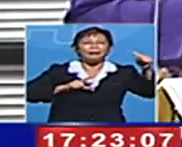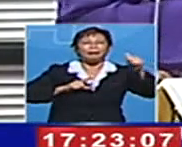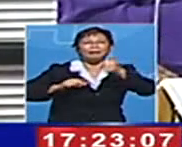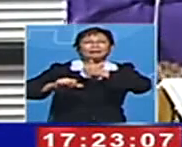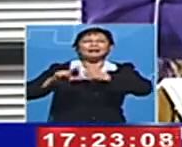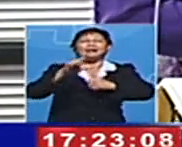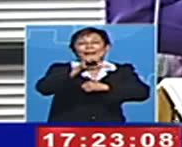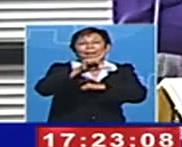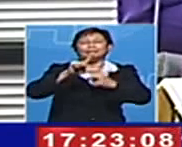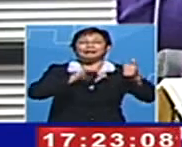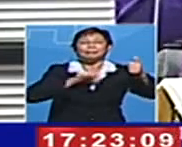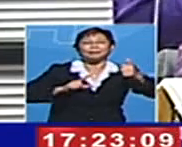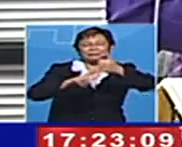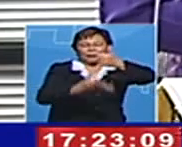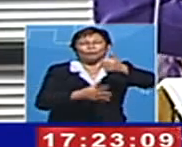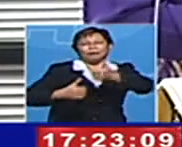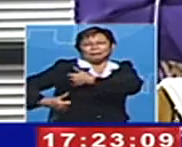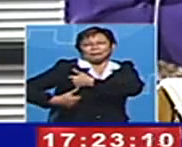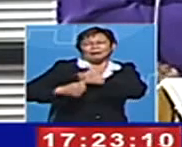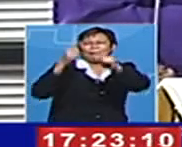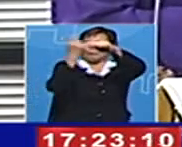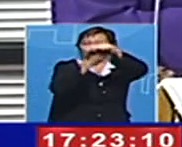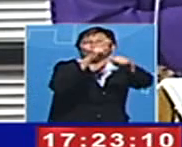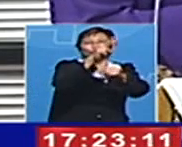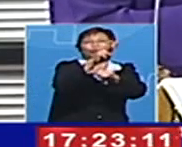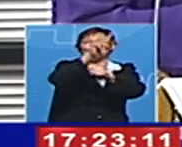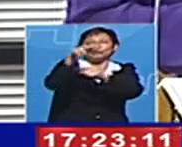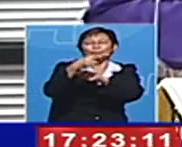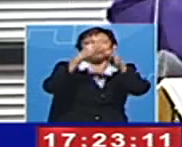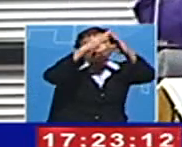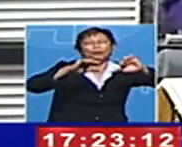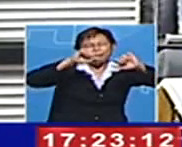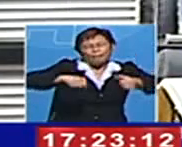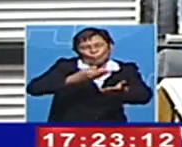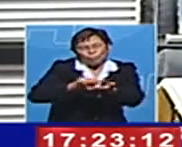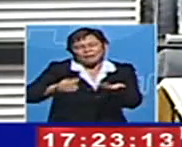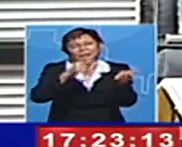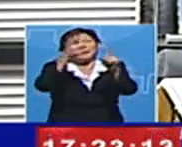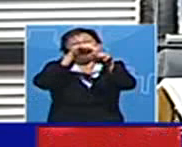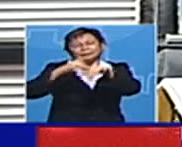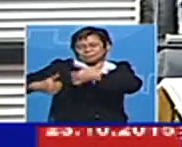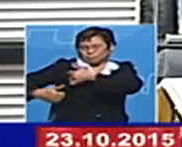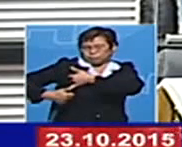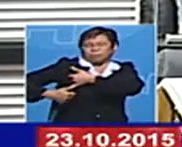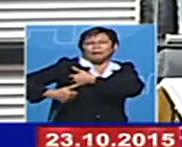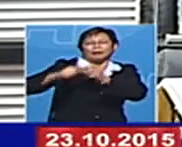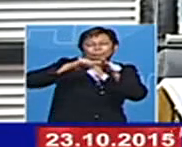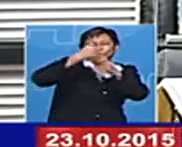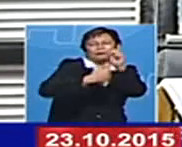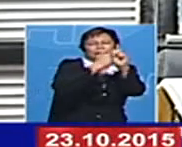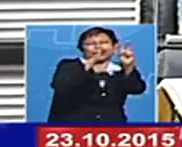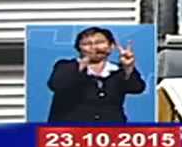merancang untuk membina tambahan 2000 unit lagi rumah mampu milik kepada anggota bermula tahun